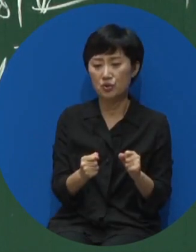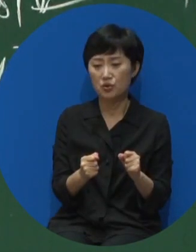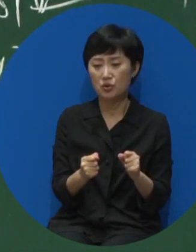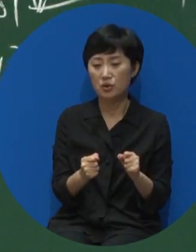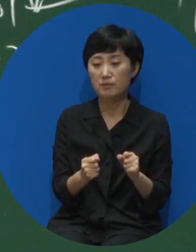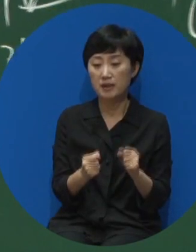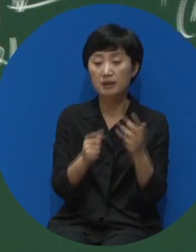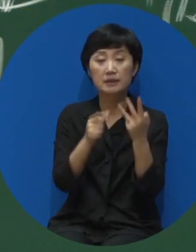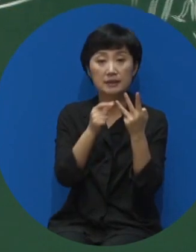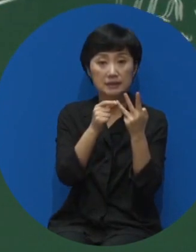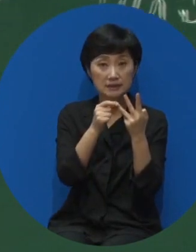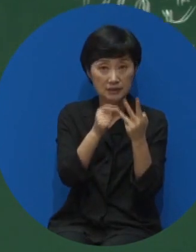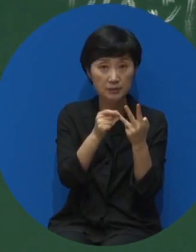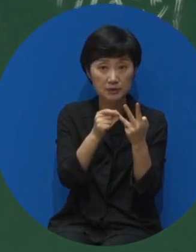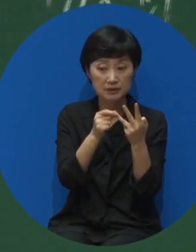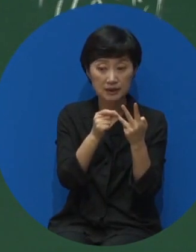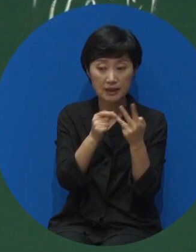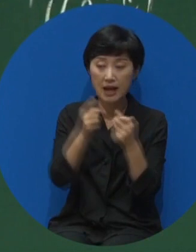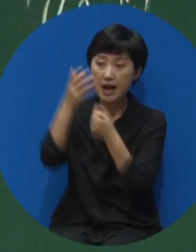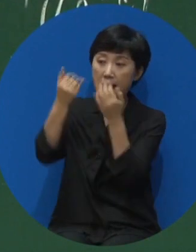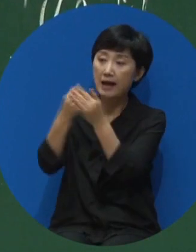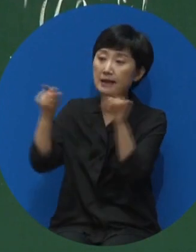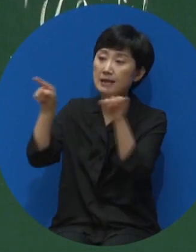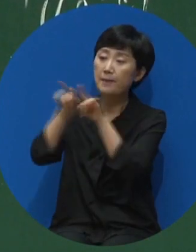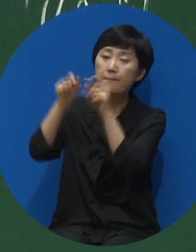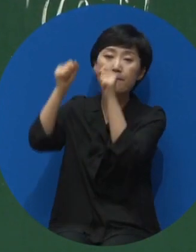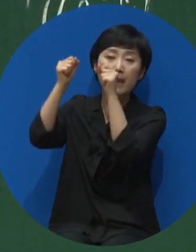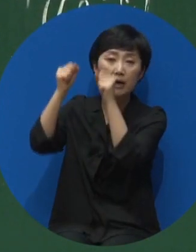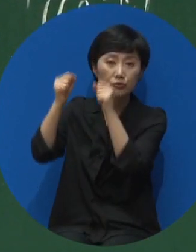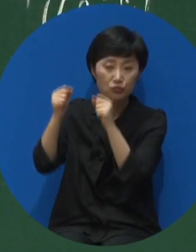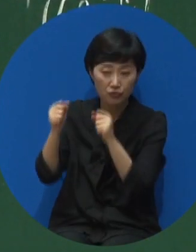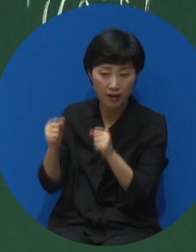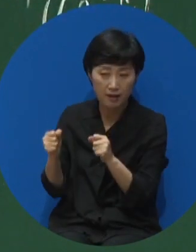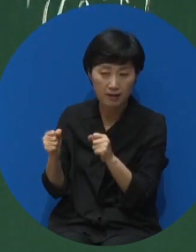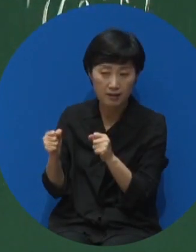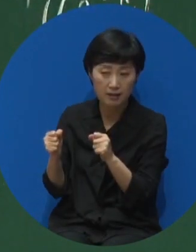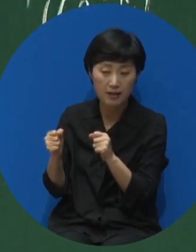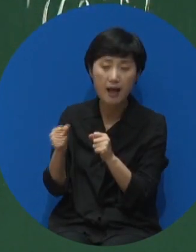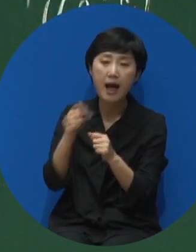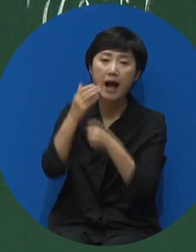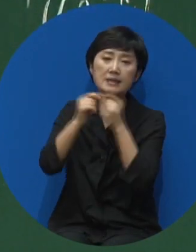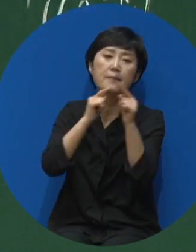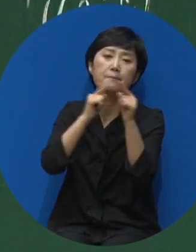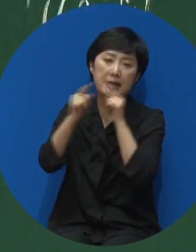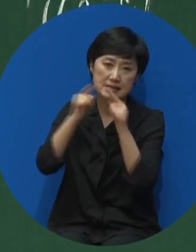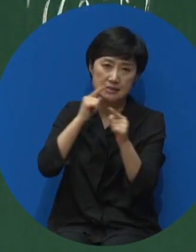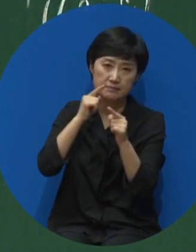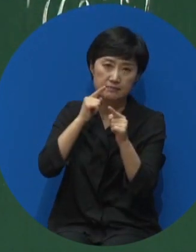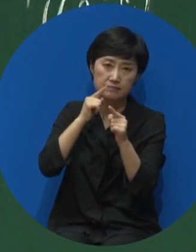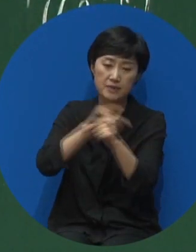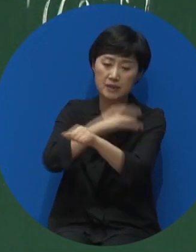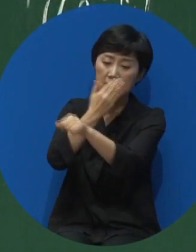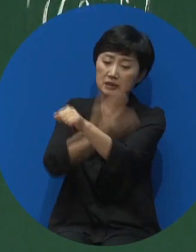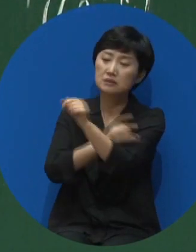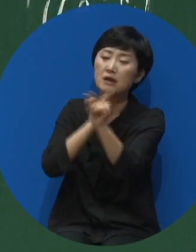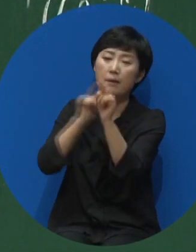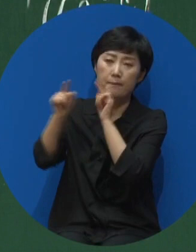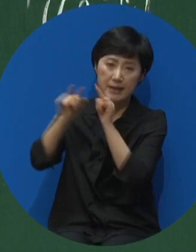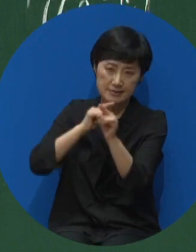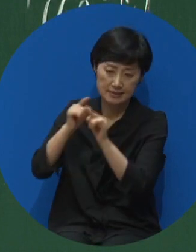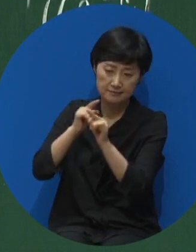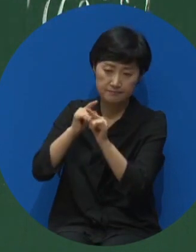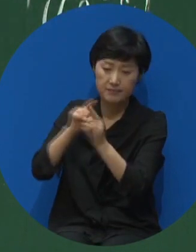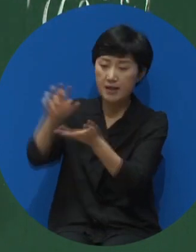임마누엘의 이 정확한 이 능력의 말씀, 이 부분이